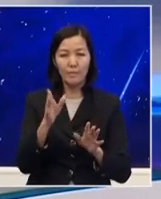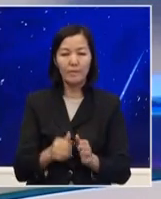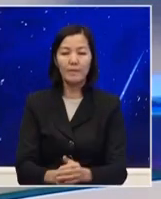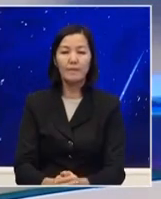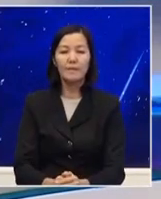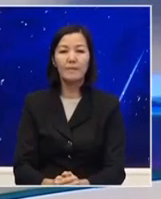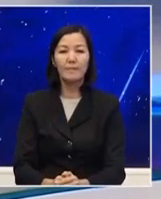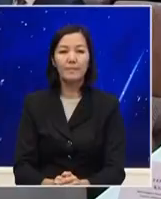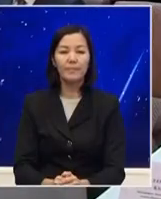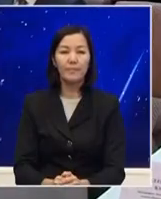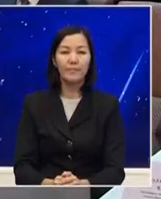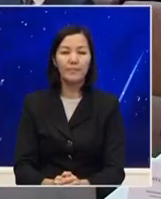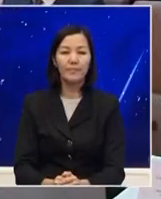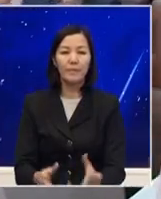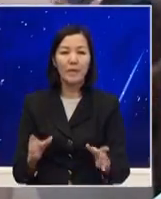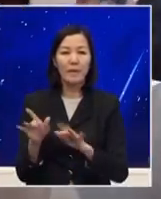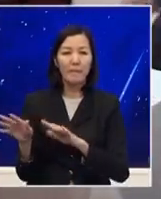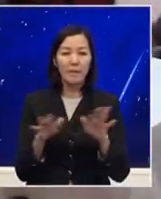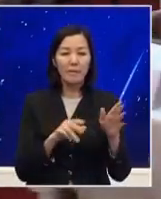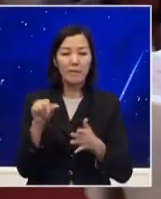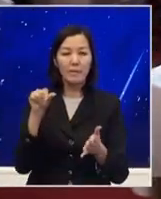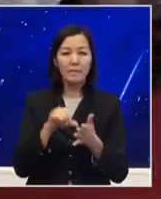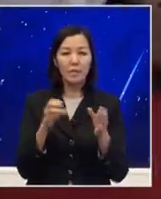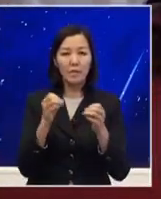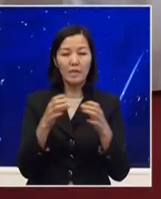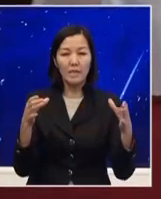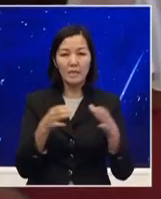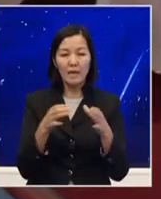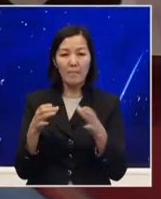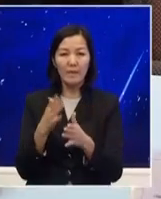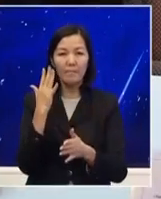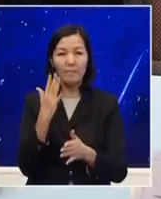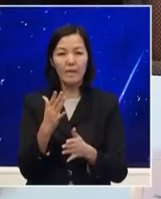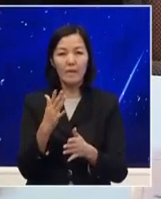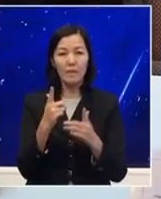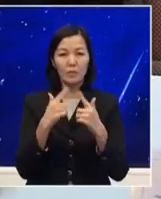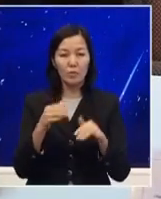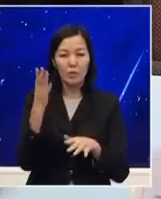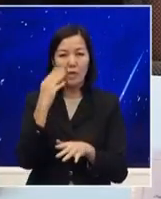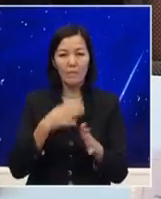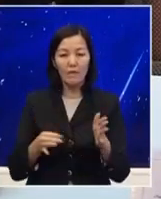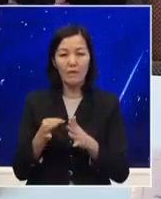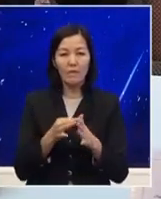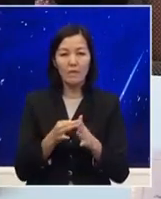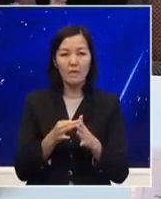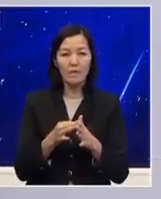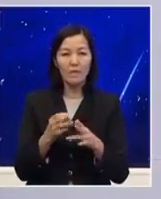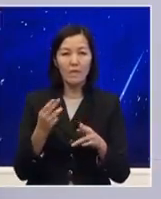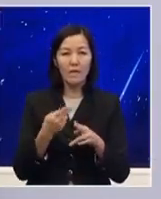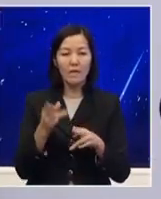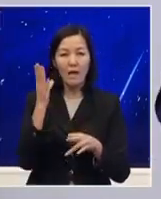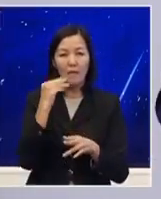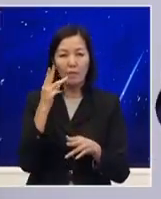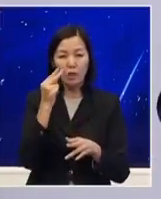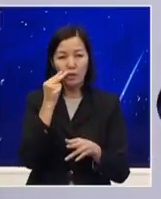Анитова. В мероприятии приняли участие 10 команд. 5 из них – сборная Алматинской области, а также группы из Алматы и